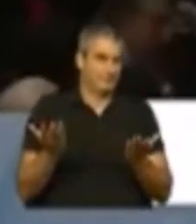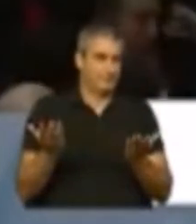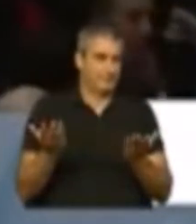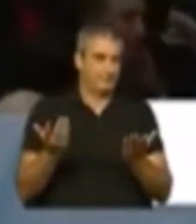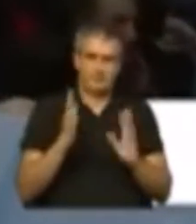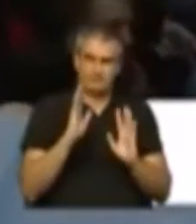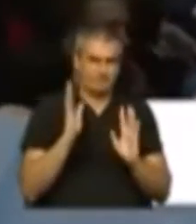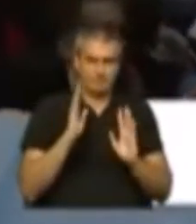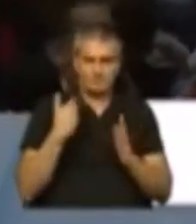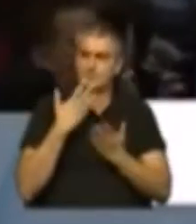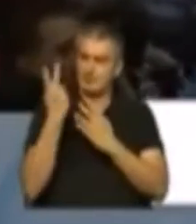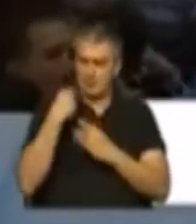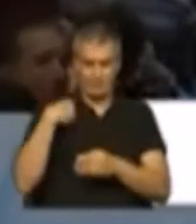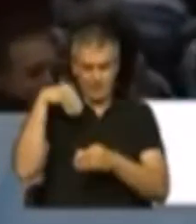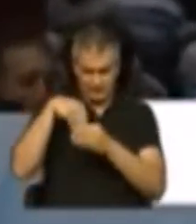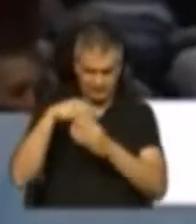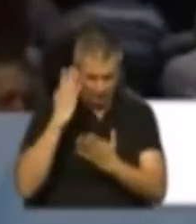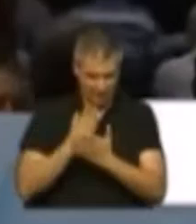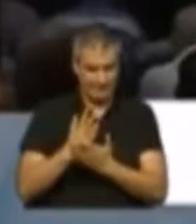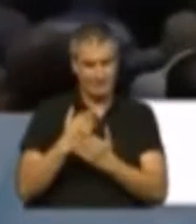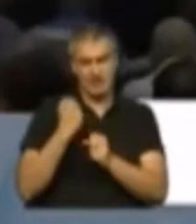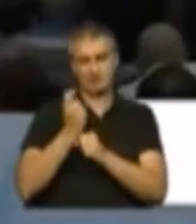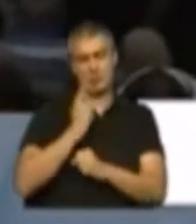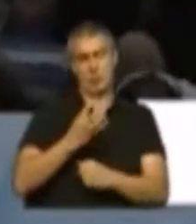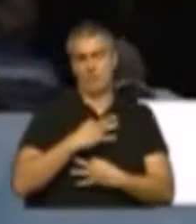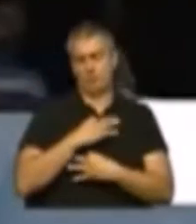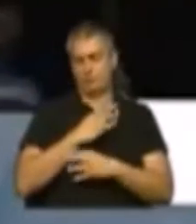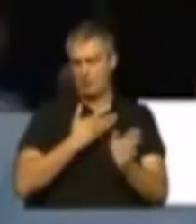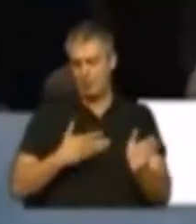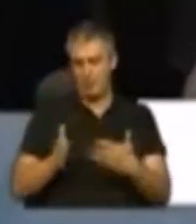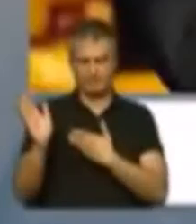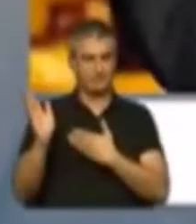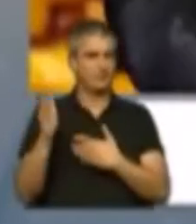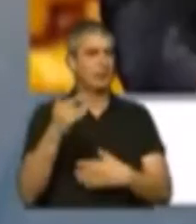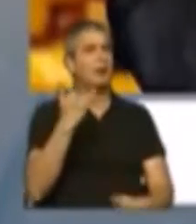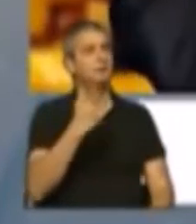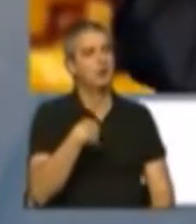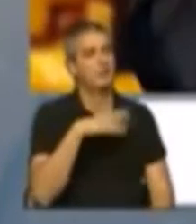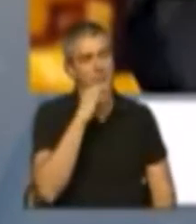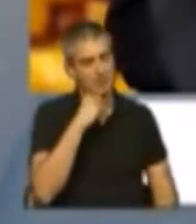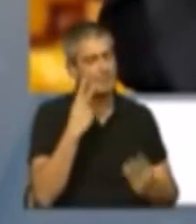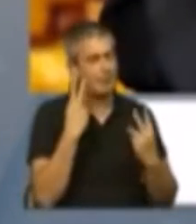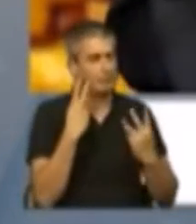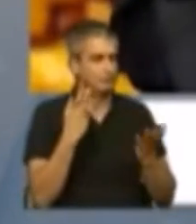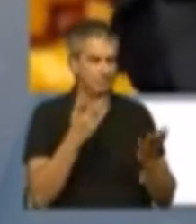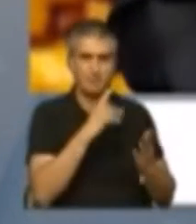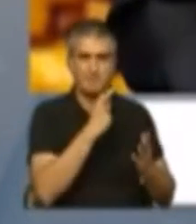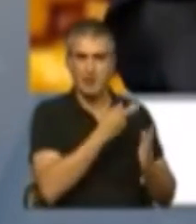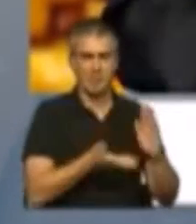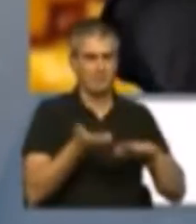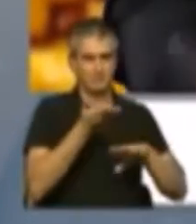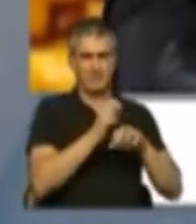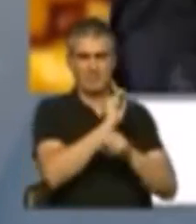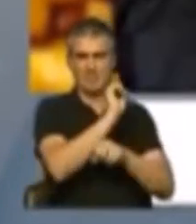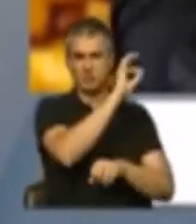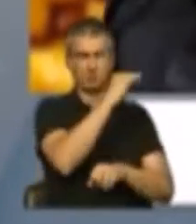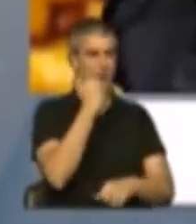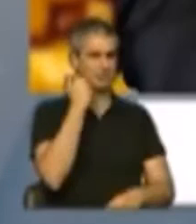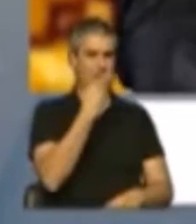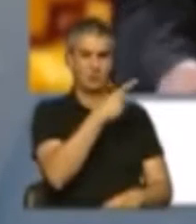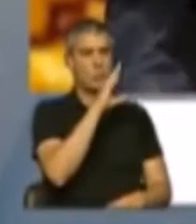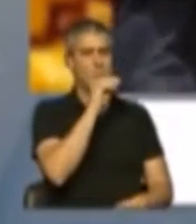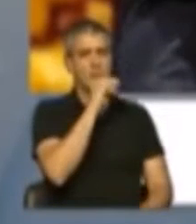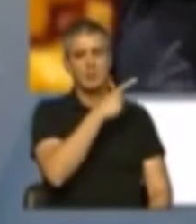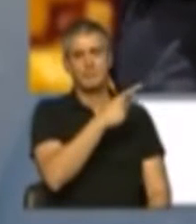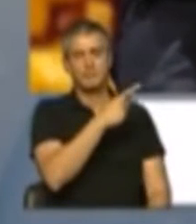ואין בזה שום, הצבעתי כמובן, מילאתי את חובתי, הכל בסדר. אז עכשיו לעצם העניין ולעצם הטענות שמעלה הרצוג, חברת הכנסת יחימוביץ', הוא מדבר על